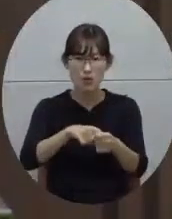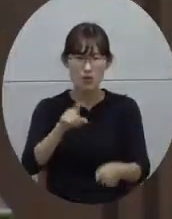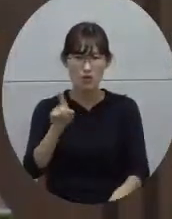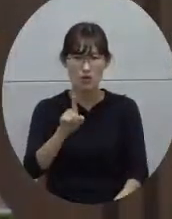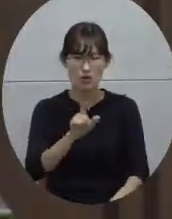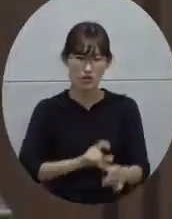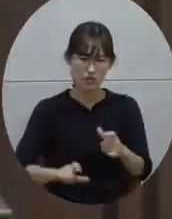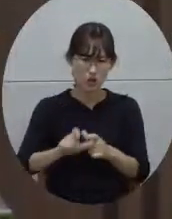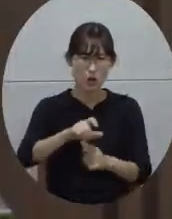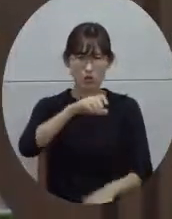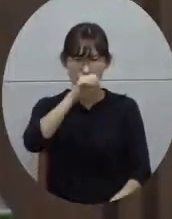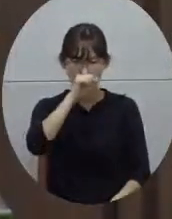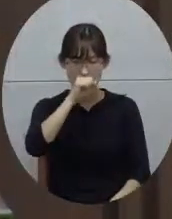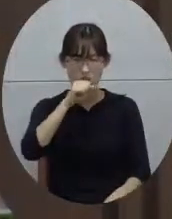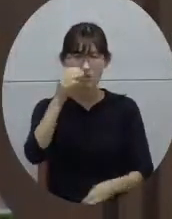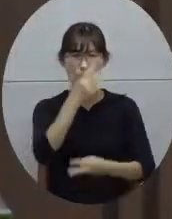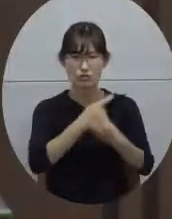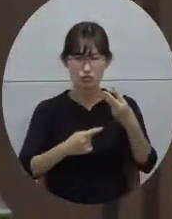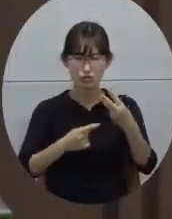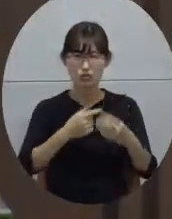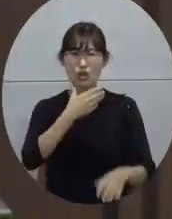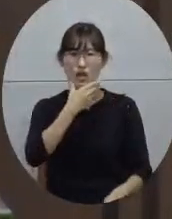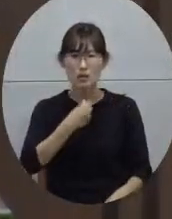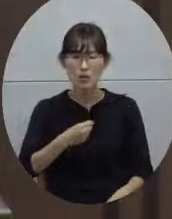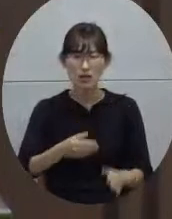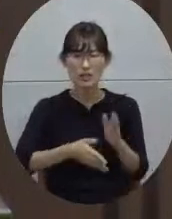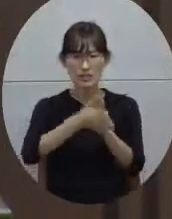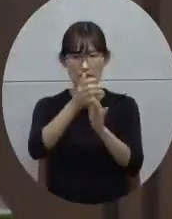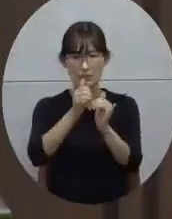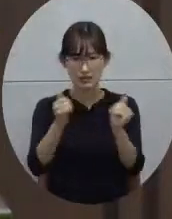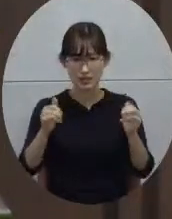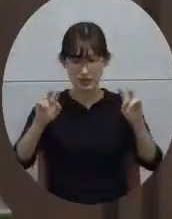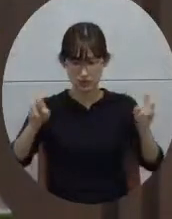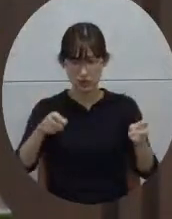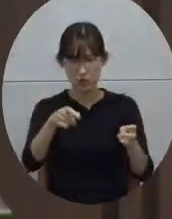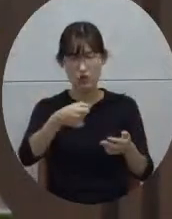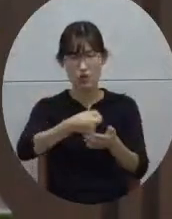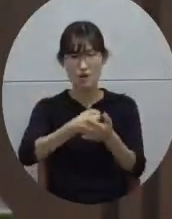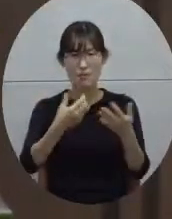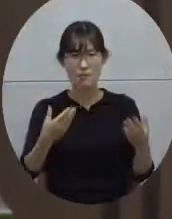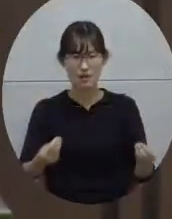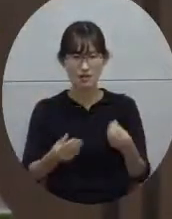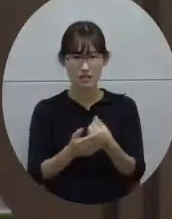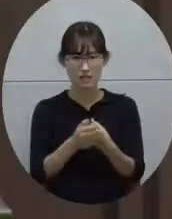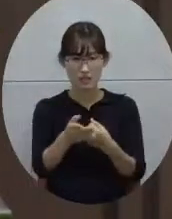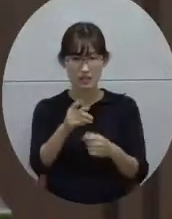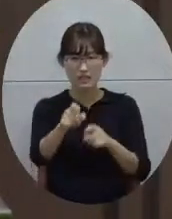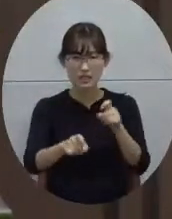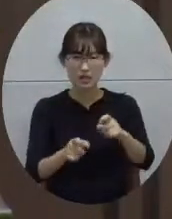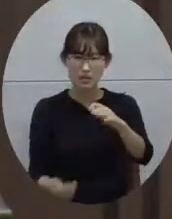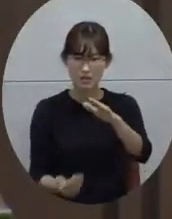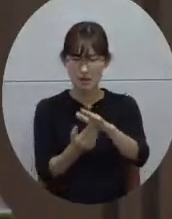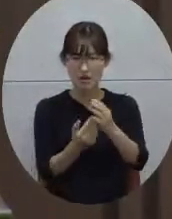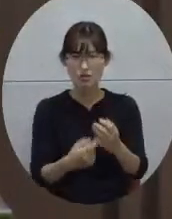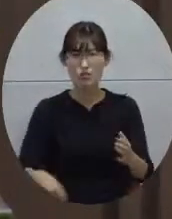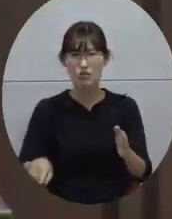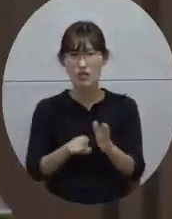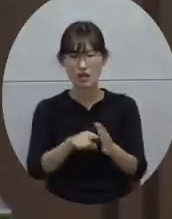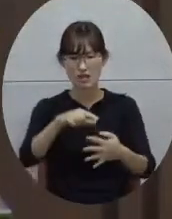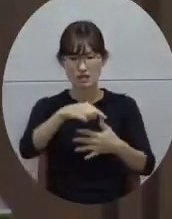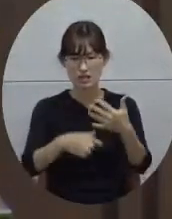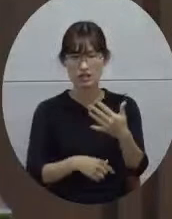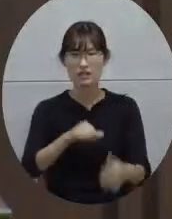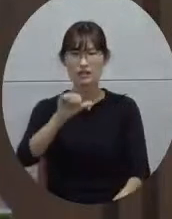청주, 행복한 시민으로 정하고 이를 실현하기 위한 5가지 다짐인 시정